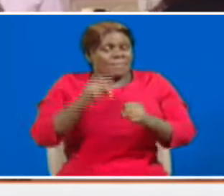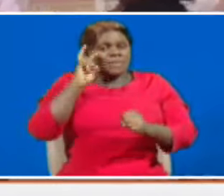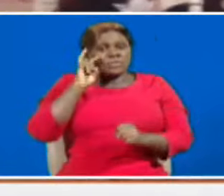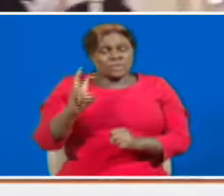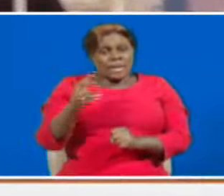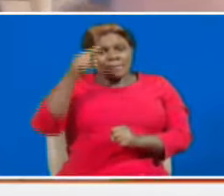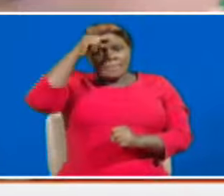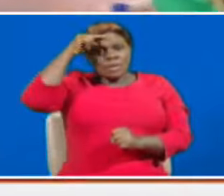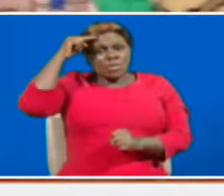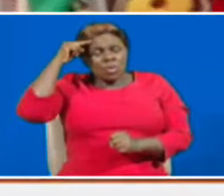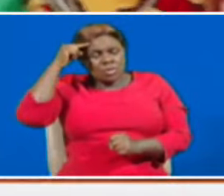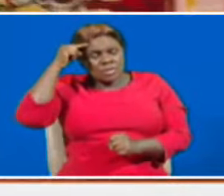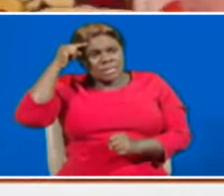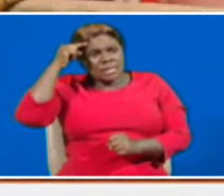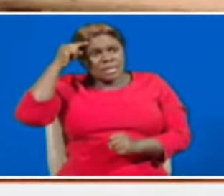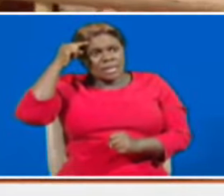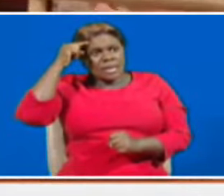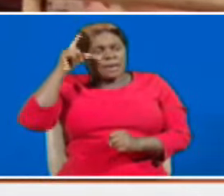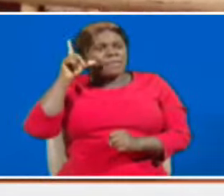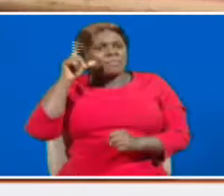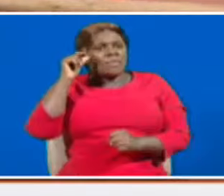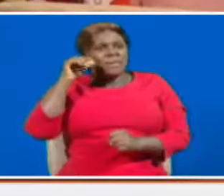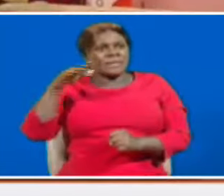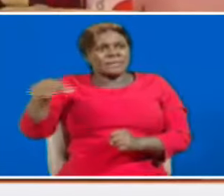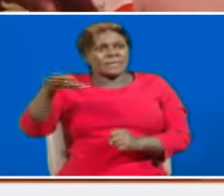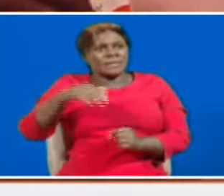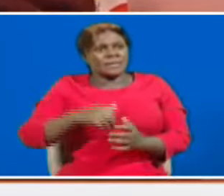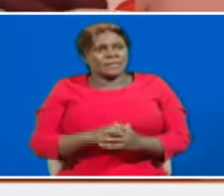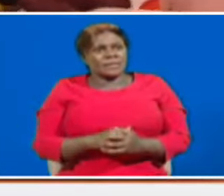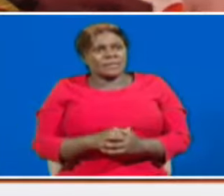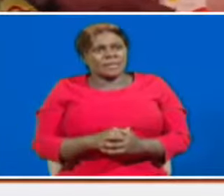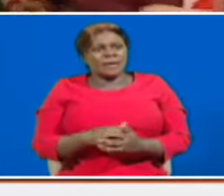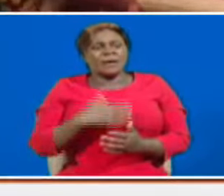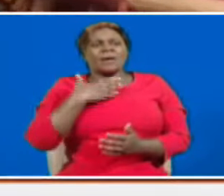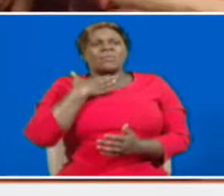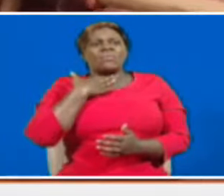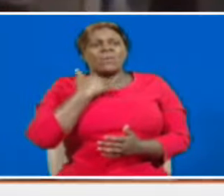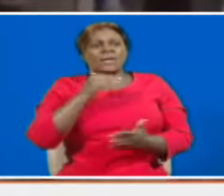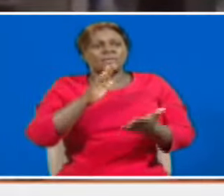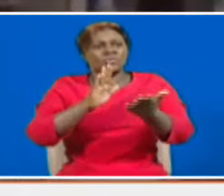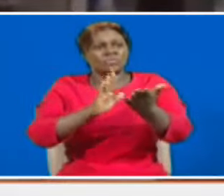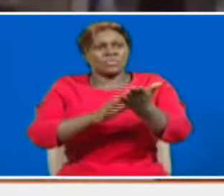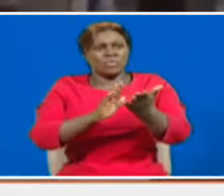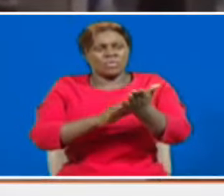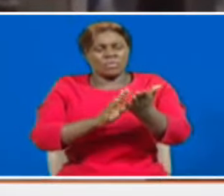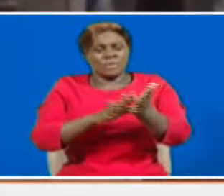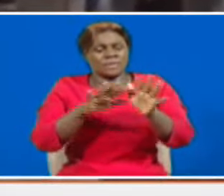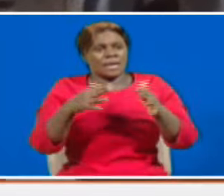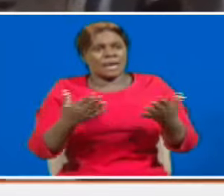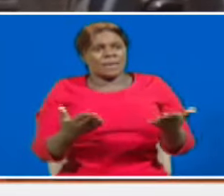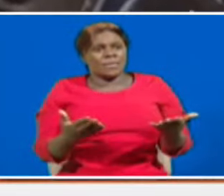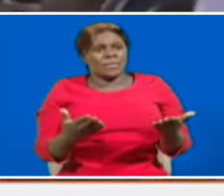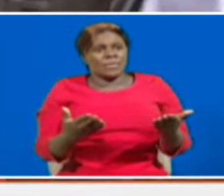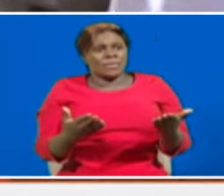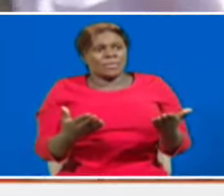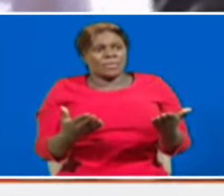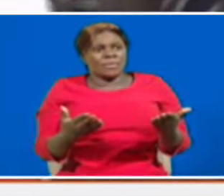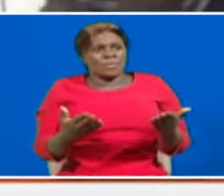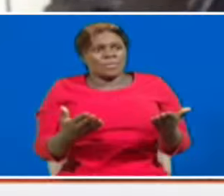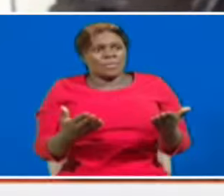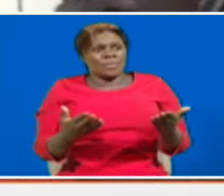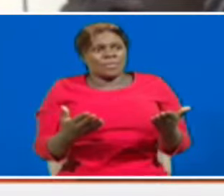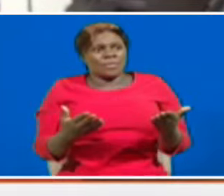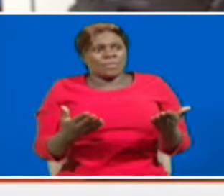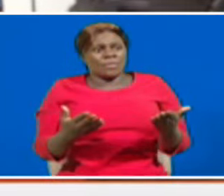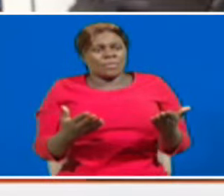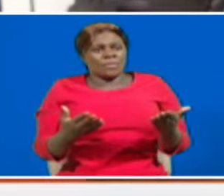ni kwa sababu ya poti yetu ya Mombasa. Mimi ile ningetaka kupendekeza ni ya kwamba mandeleva